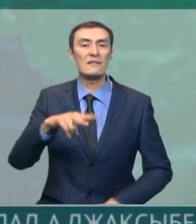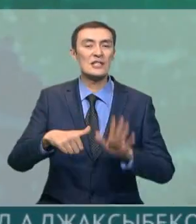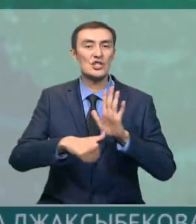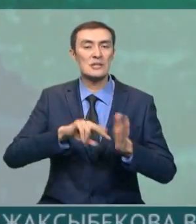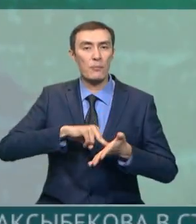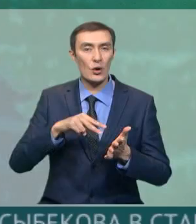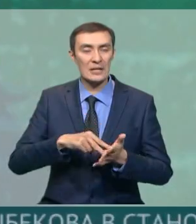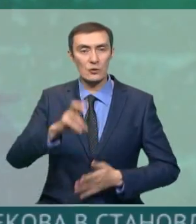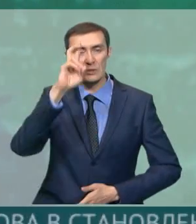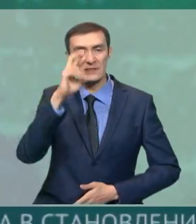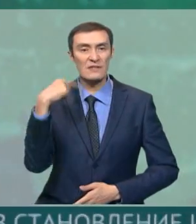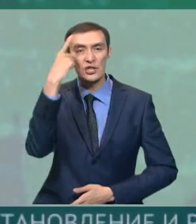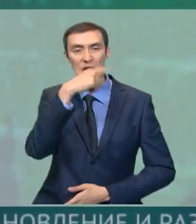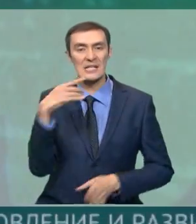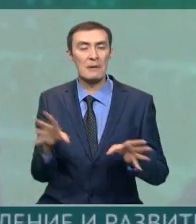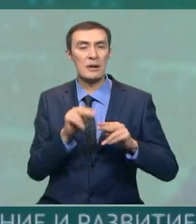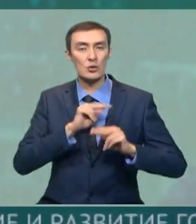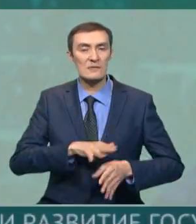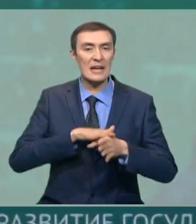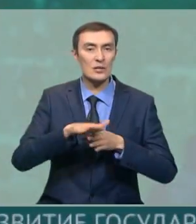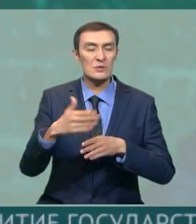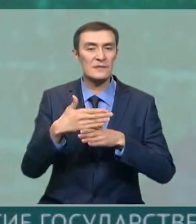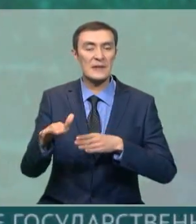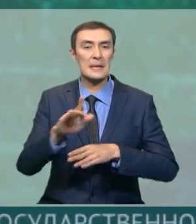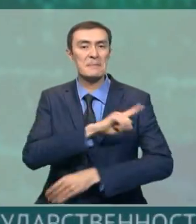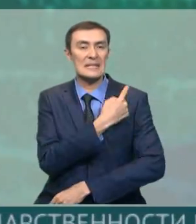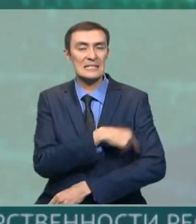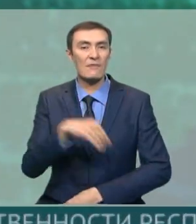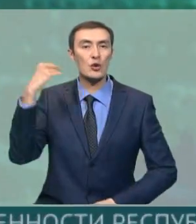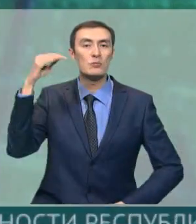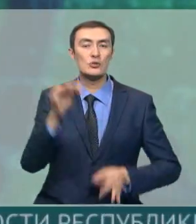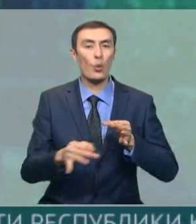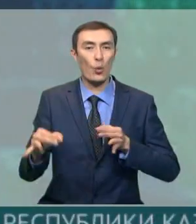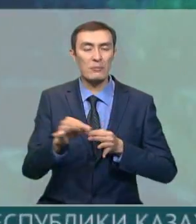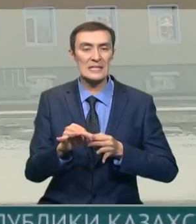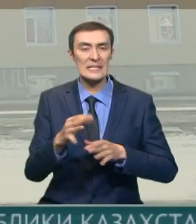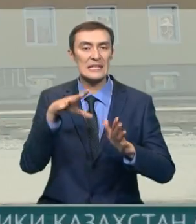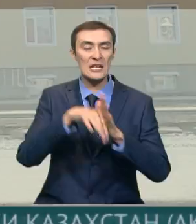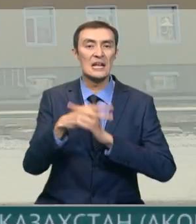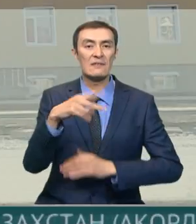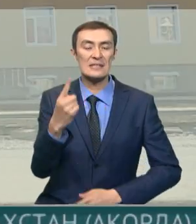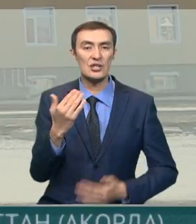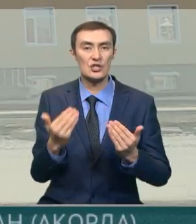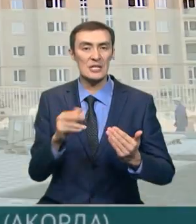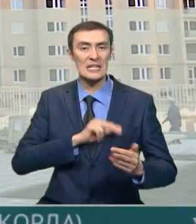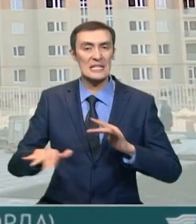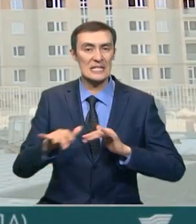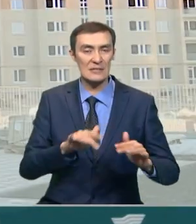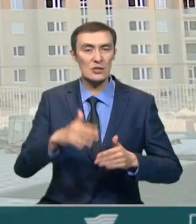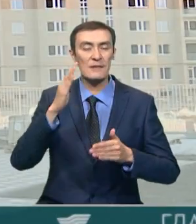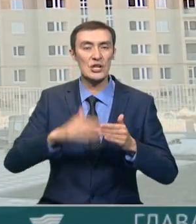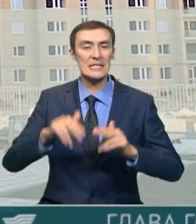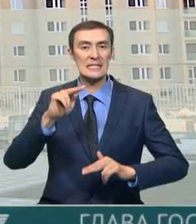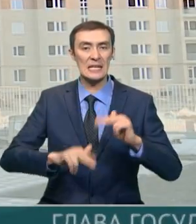26 проектов государственно-частного партнерства реализуются в сфере медицины в Актюбинской области. Из них 21 уже действуют.